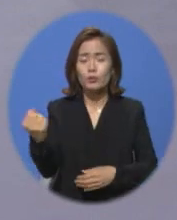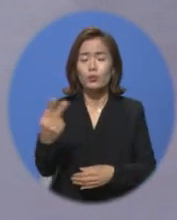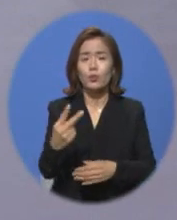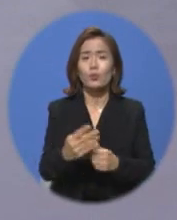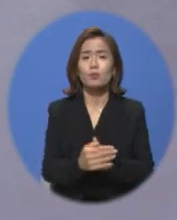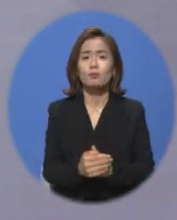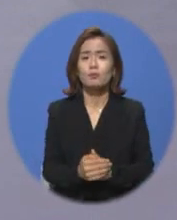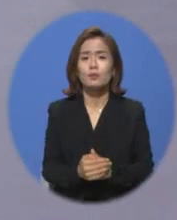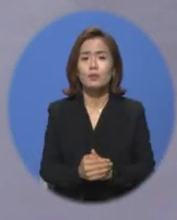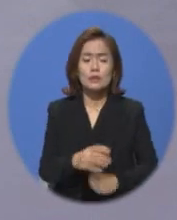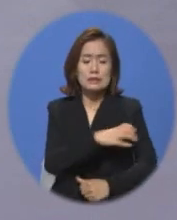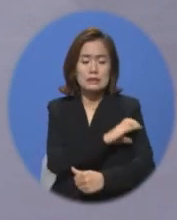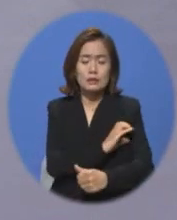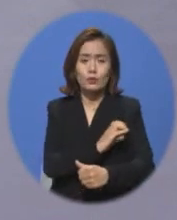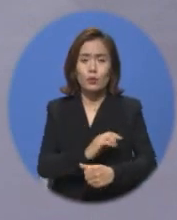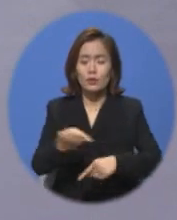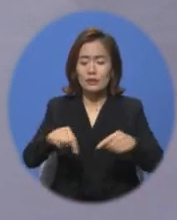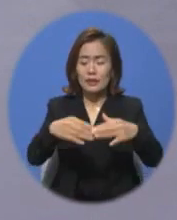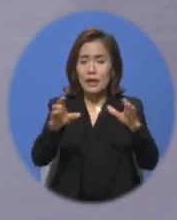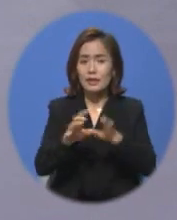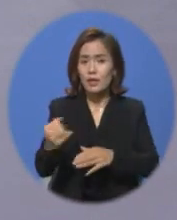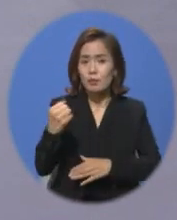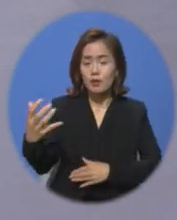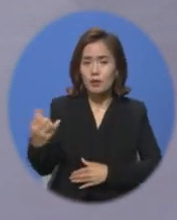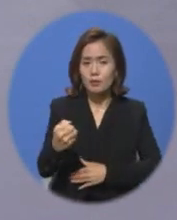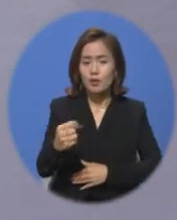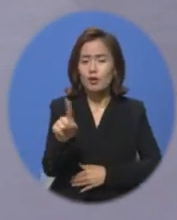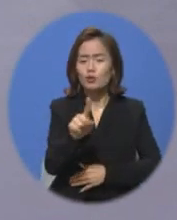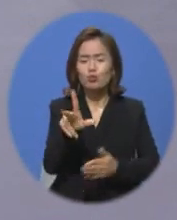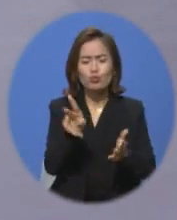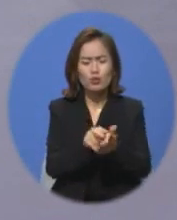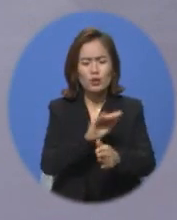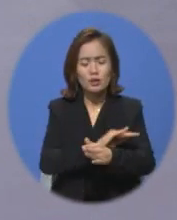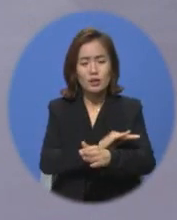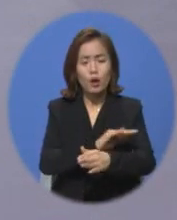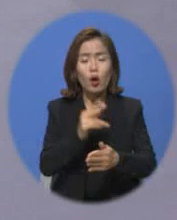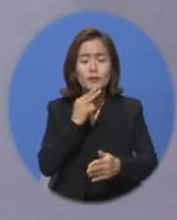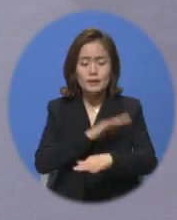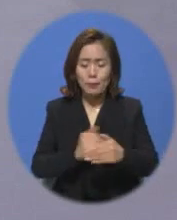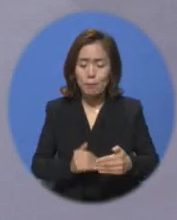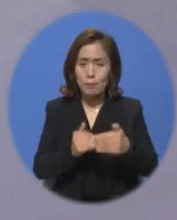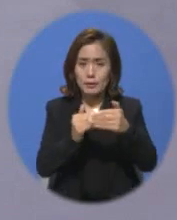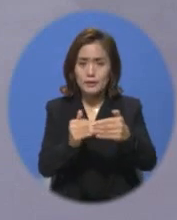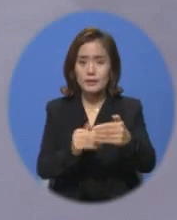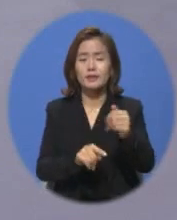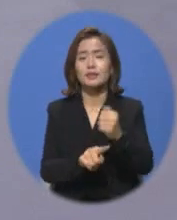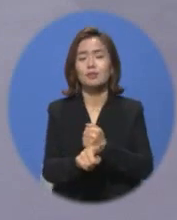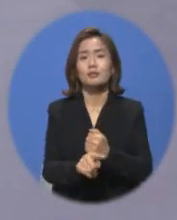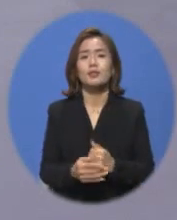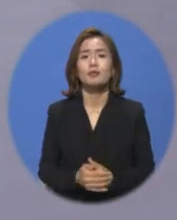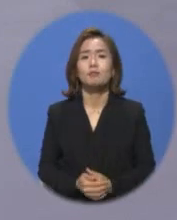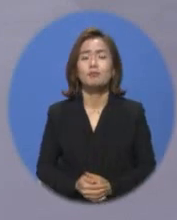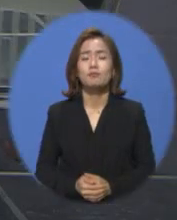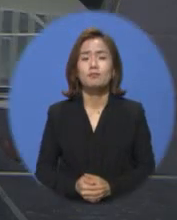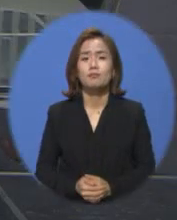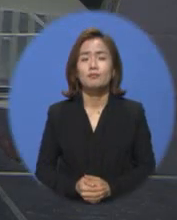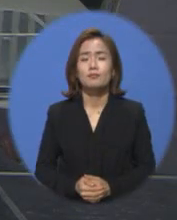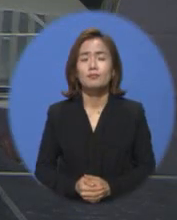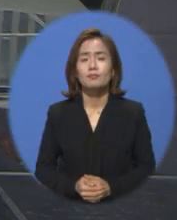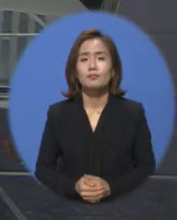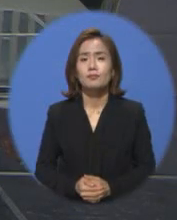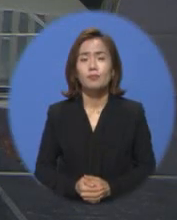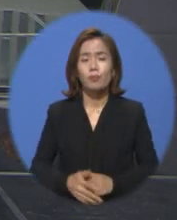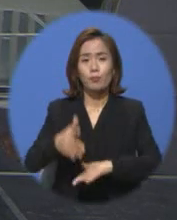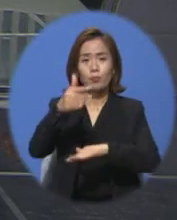중앙정부와의인맥과여당의영향력을활용하여순조롭게진행되도록하겠습니다 .그게다입니다.네 ,감사합니다